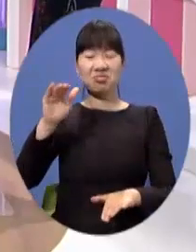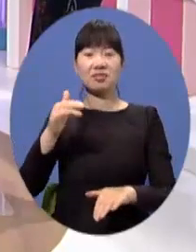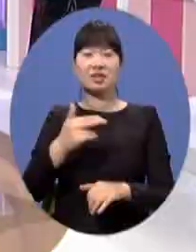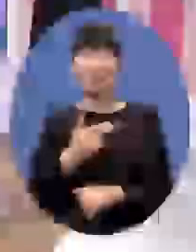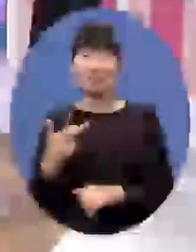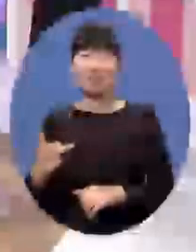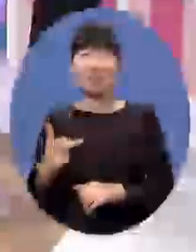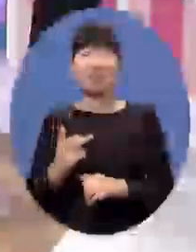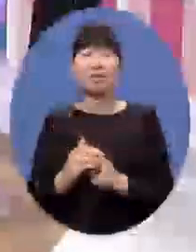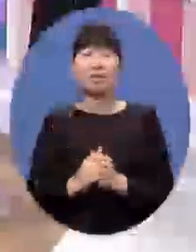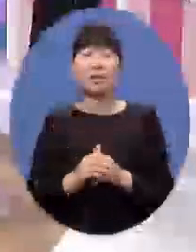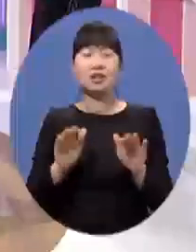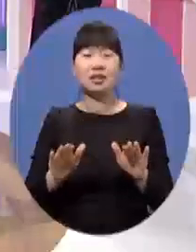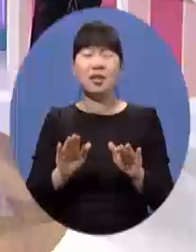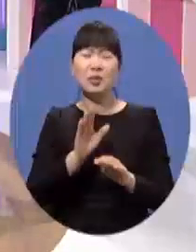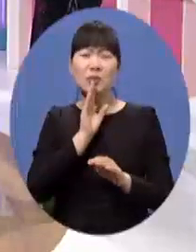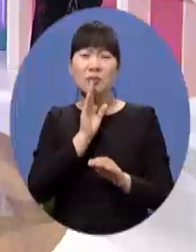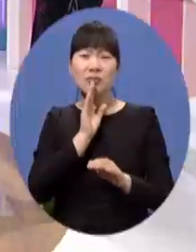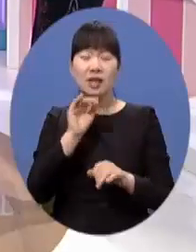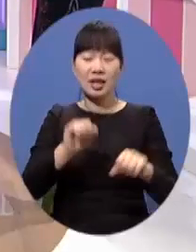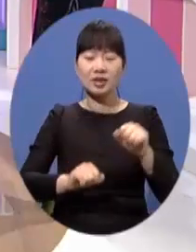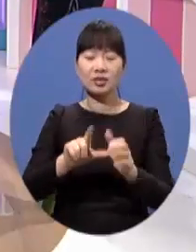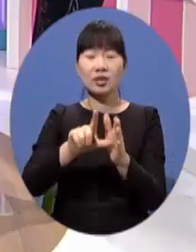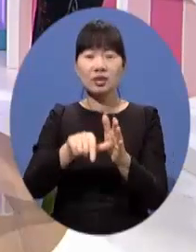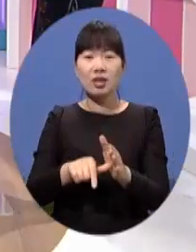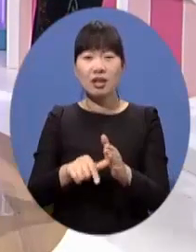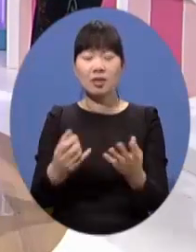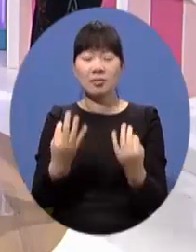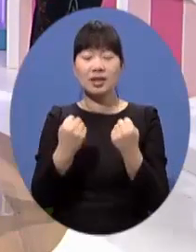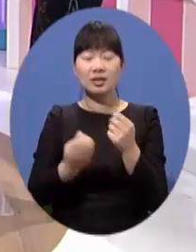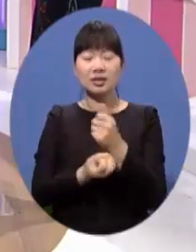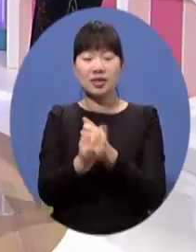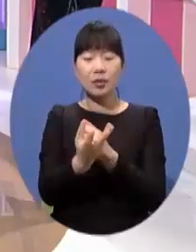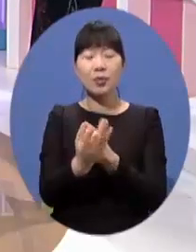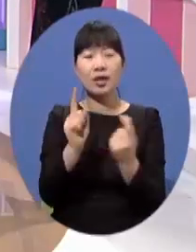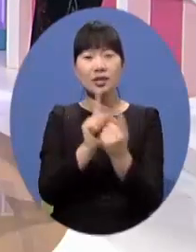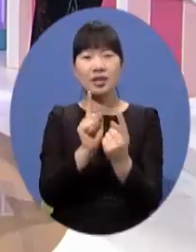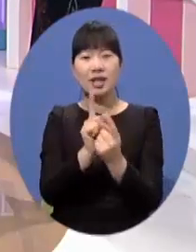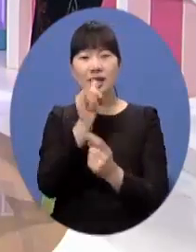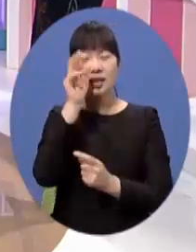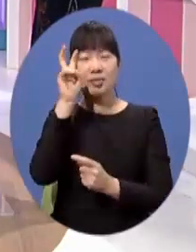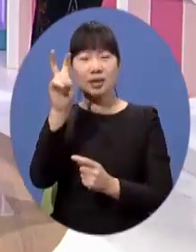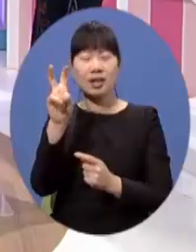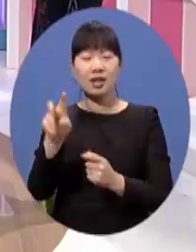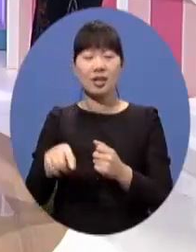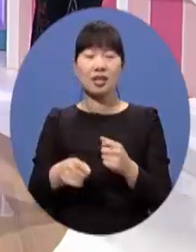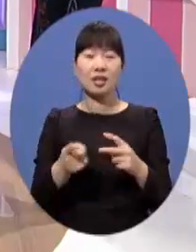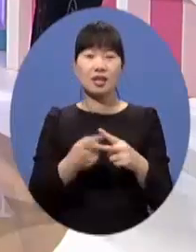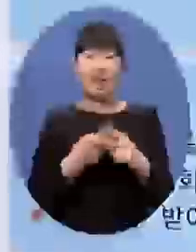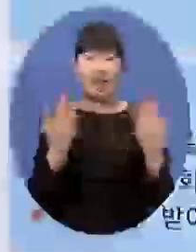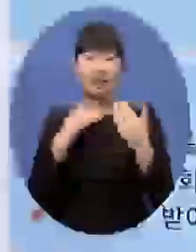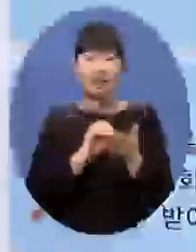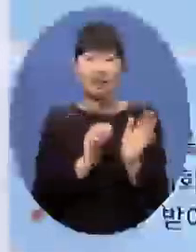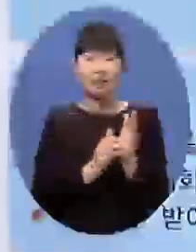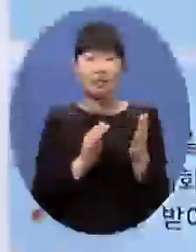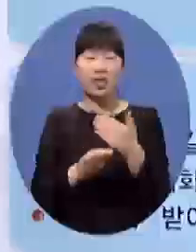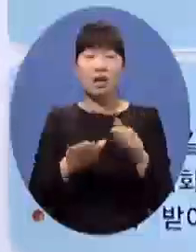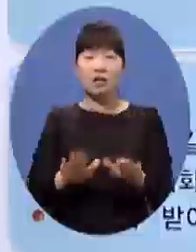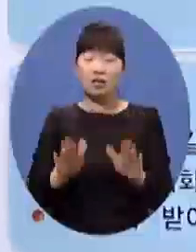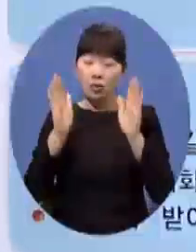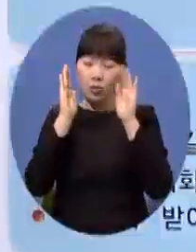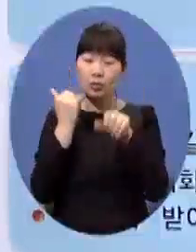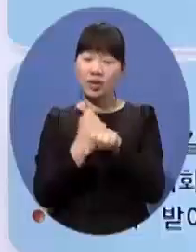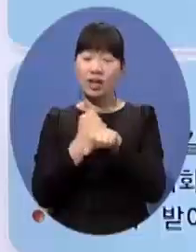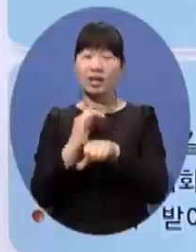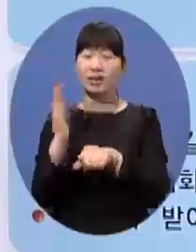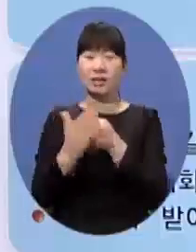이거는 아주 더 이제 정말 수행에 아주 많은 영향을 좀 미치게 됩니다. 왜냐면 학령기가 되게 되면 이제 공부를 해야